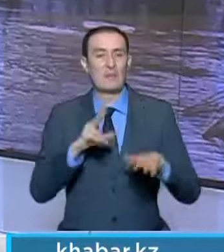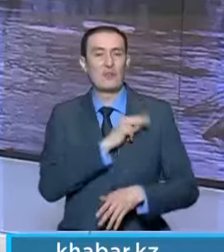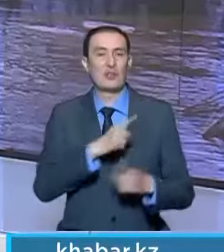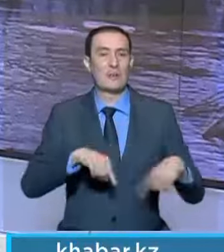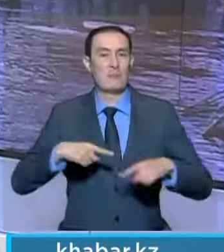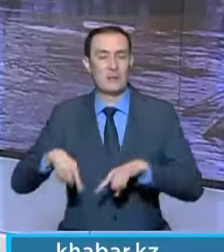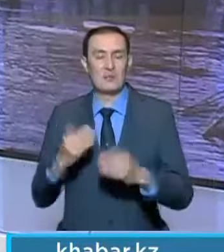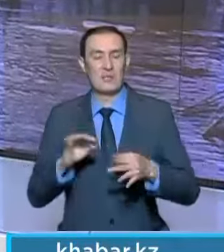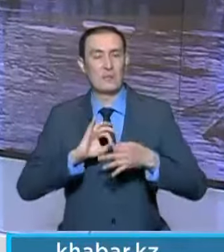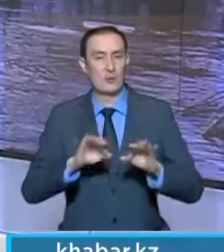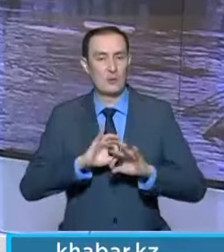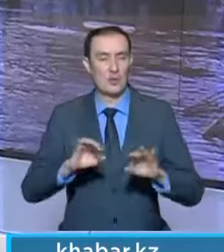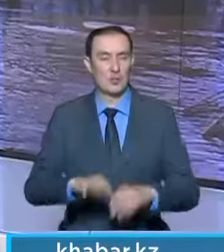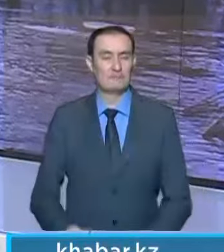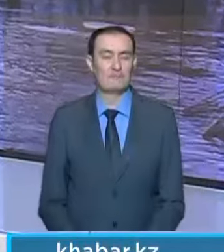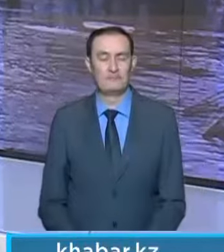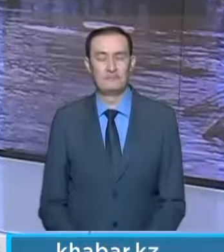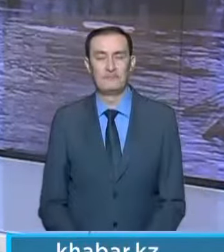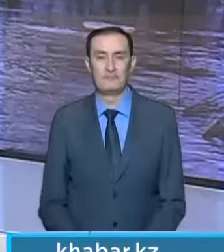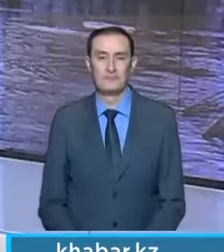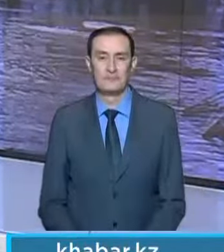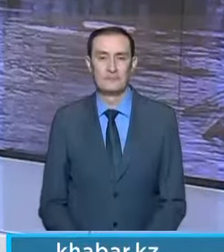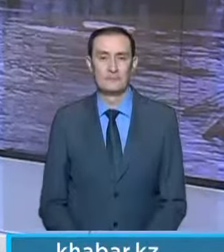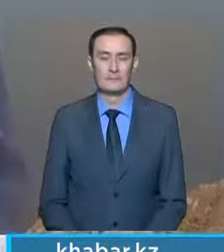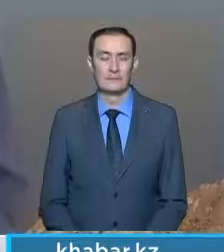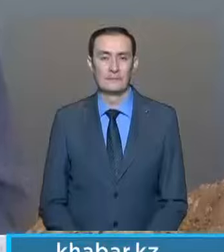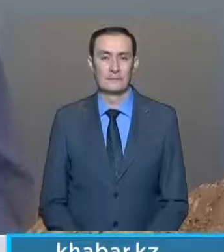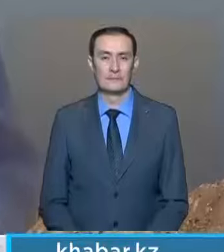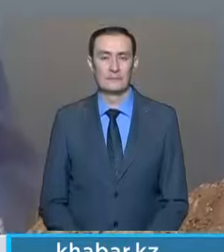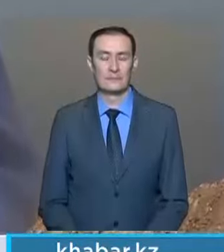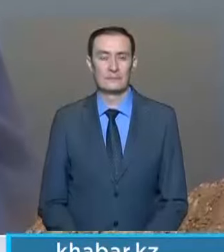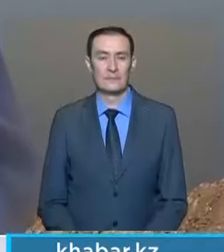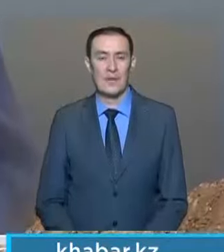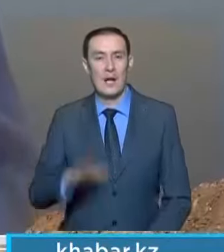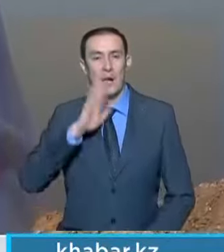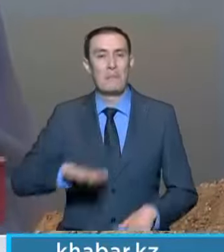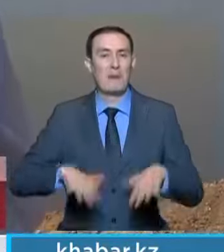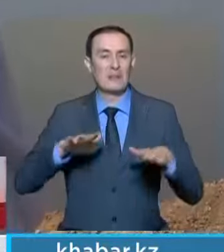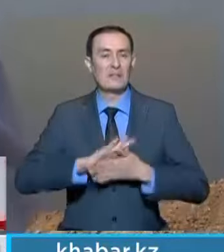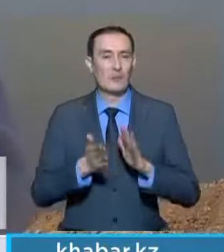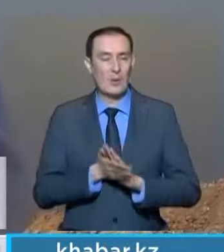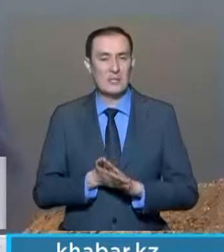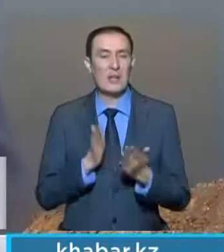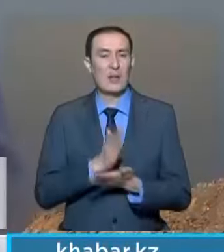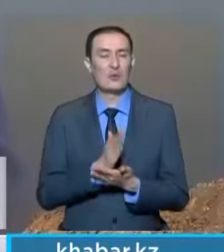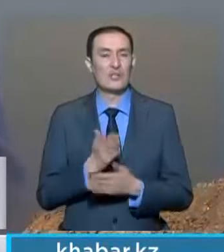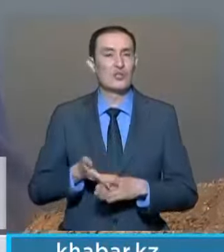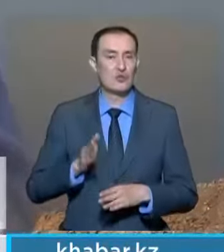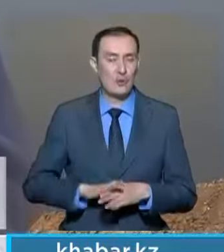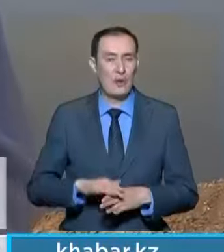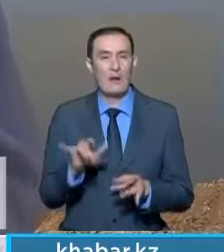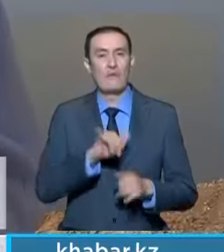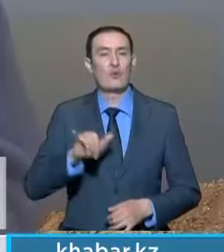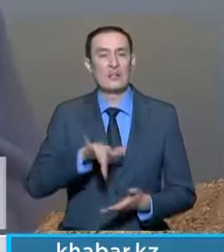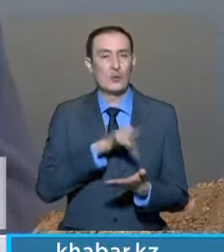массивы. Подробности у Альбины Кумаргалиевой. паводка. Ситуация в регионе остается напряженной. В